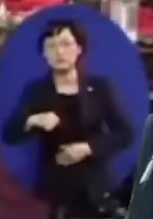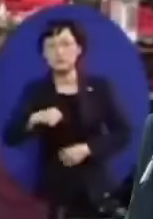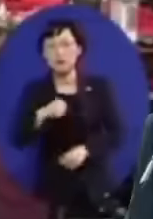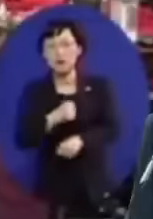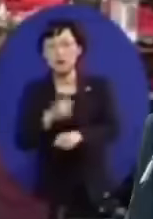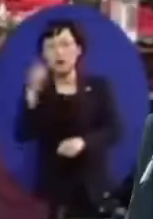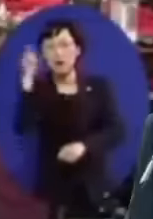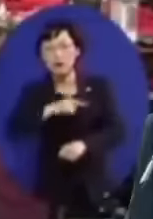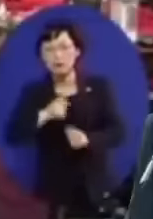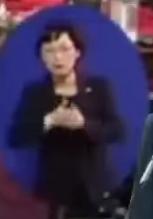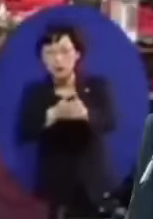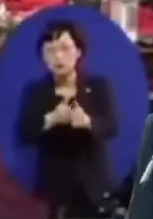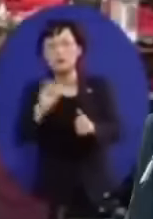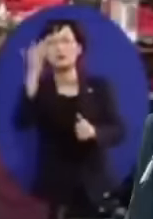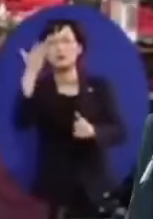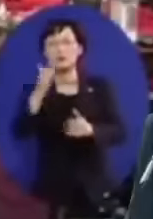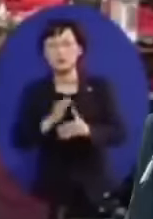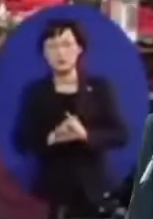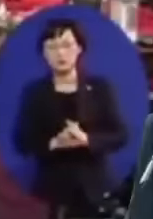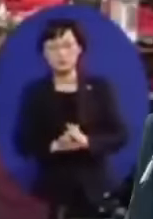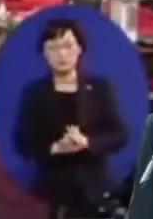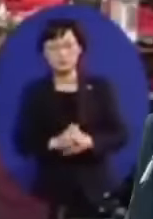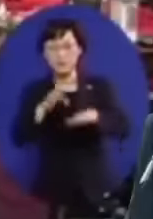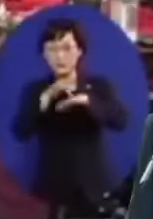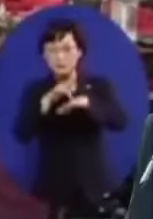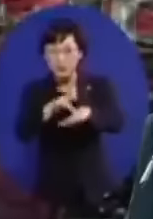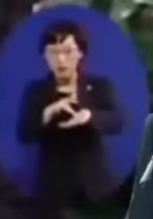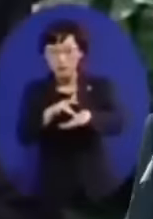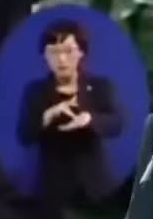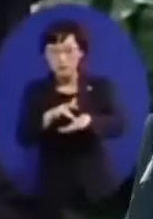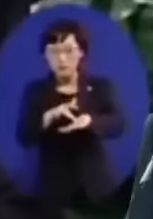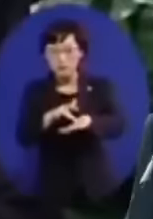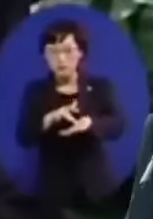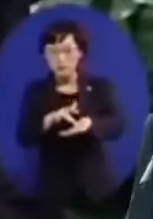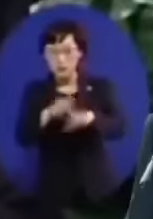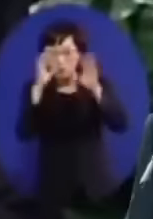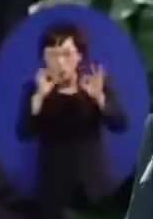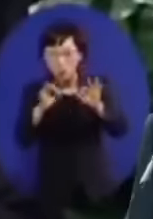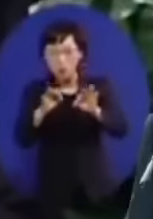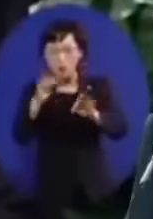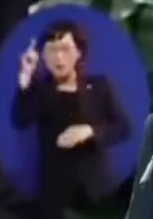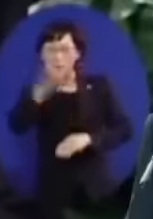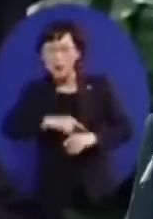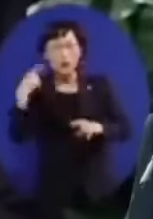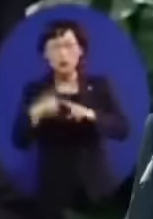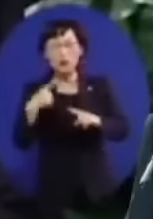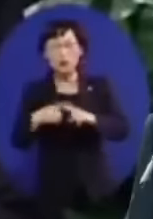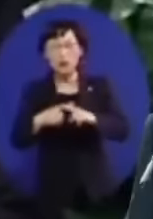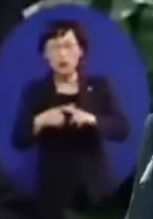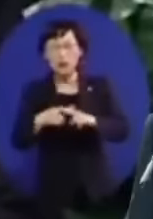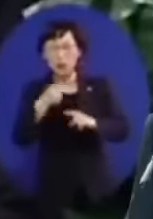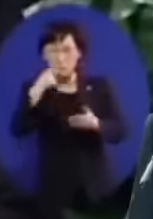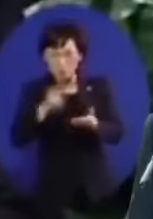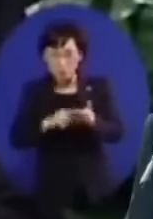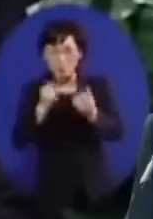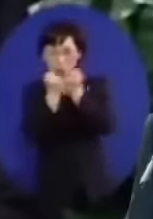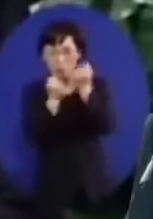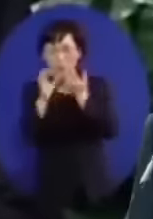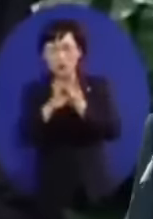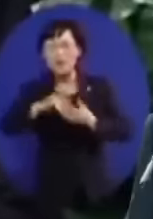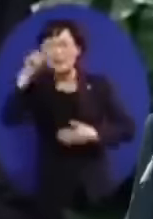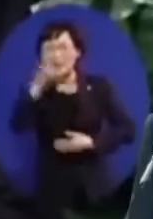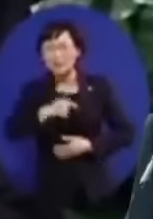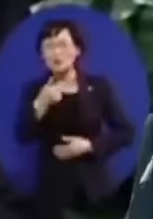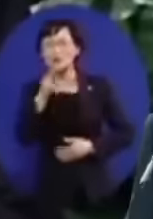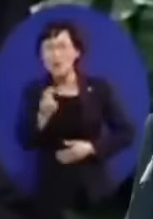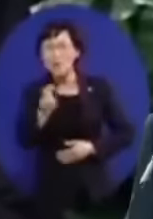악을 도모했습니다. 마귀는 바로 그 자체가 악입니다. 악이라는 것은 쉽게 말하면 나쁜 놈입니다. 나쁜 놈. 야이 나쁜